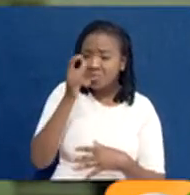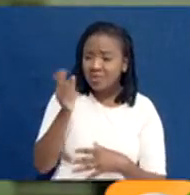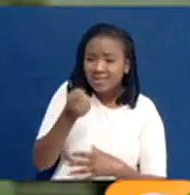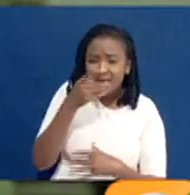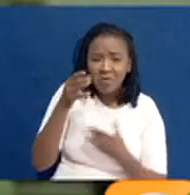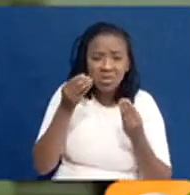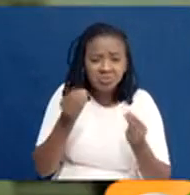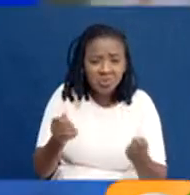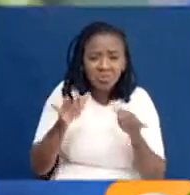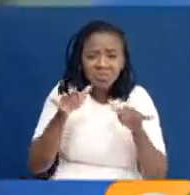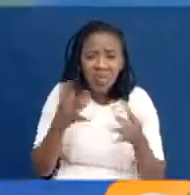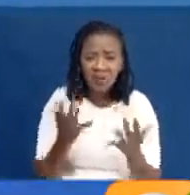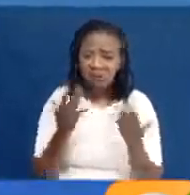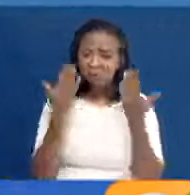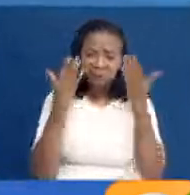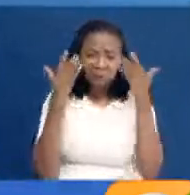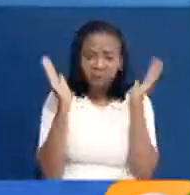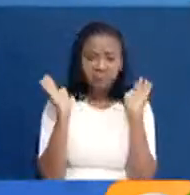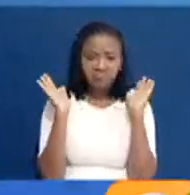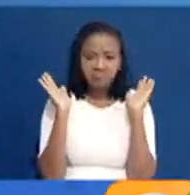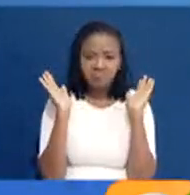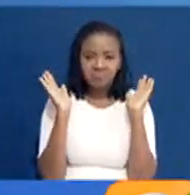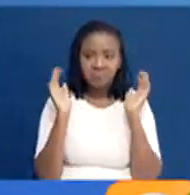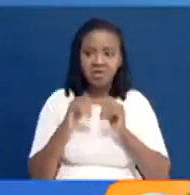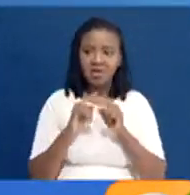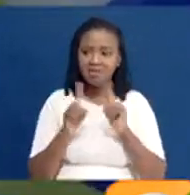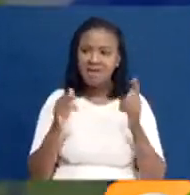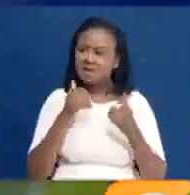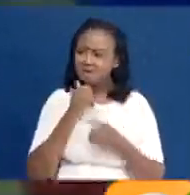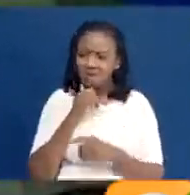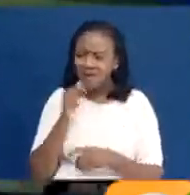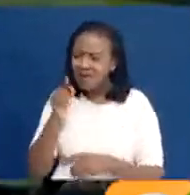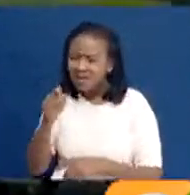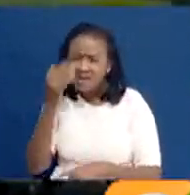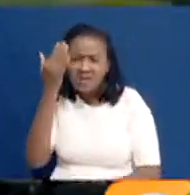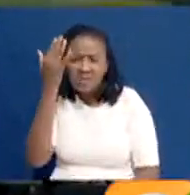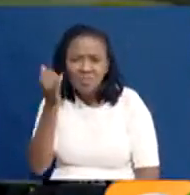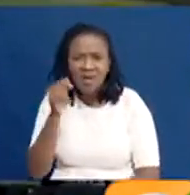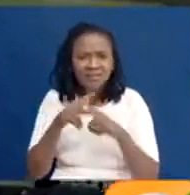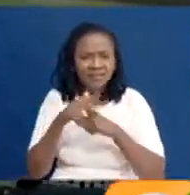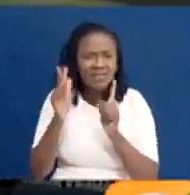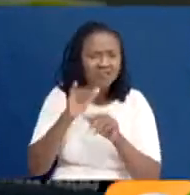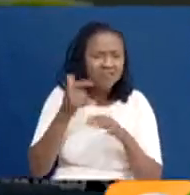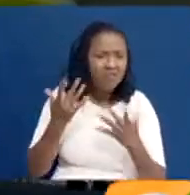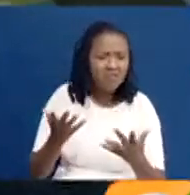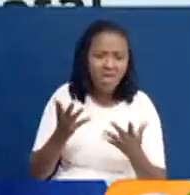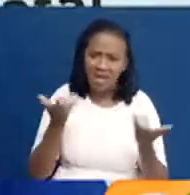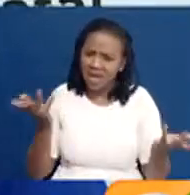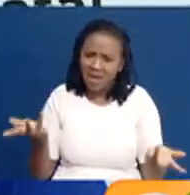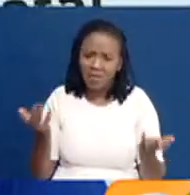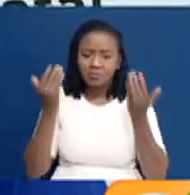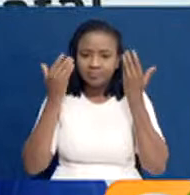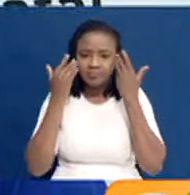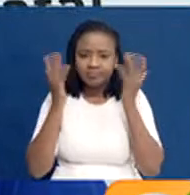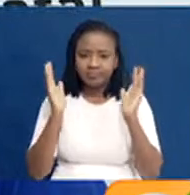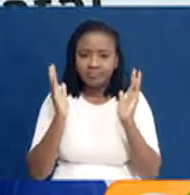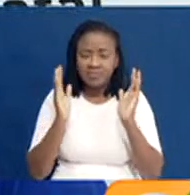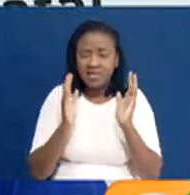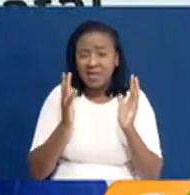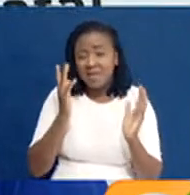wakikita utafiti wao katika mambo yanayomweka mtu kwenye uwezekano mkubwa wa kupata ugonjwa huu. Kitu cha kwanza ni